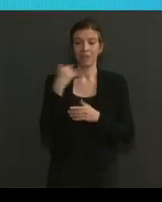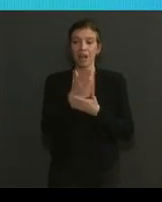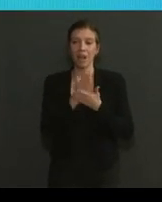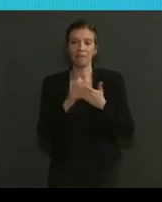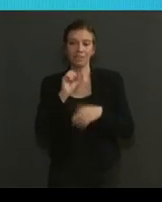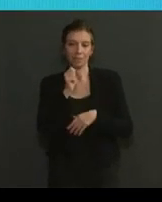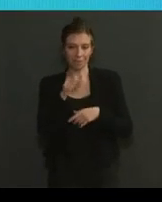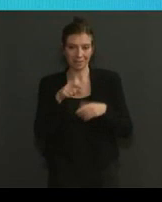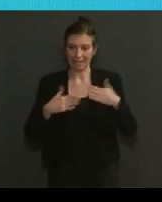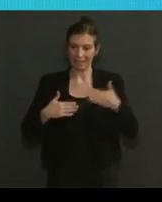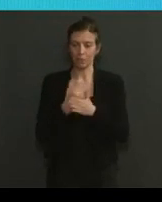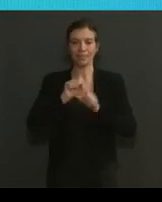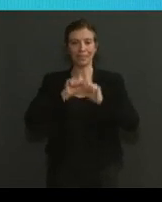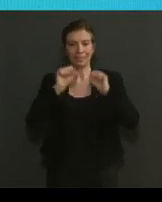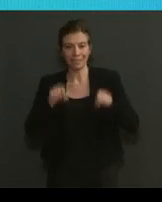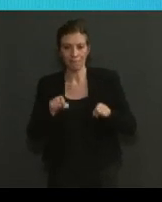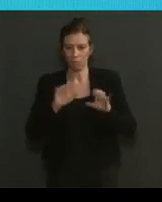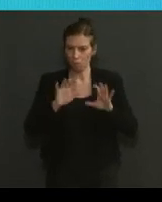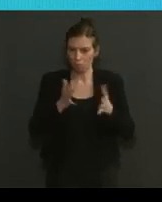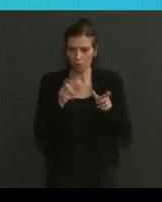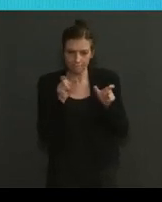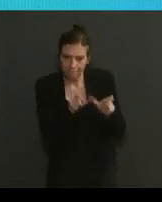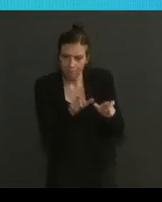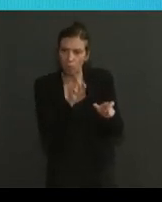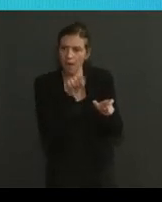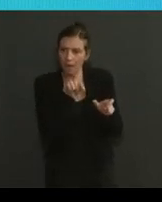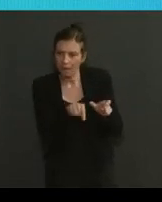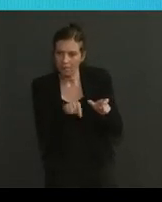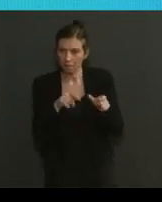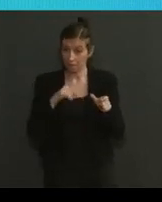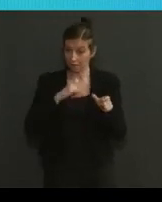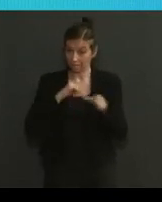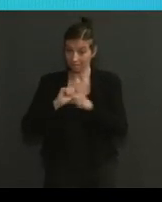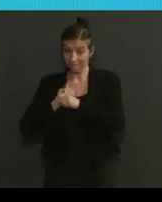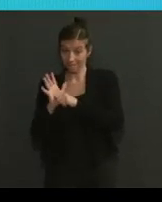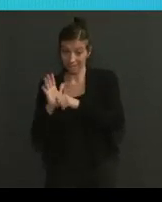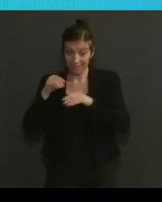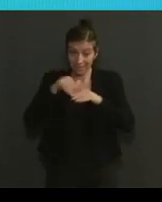het coronavirus te monitoren aan de hand van afvalwateranalyses.